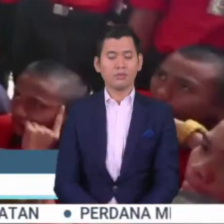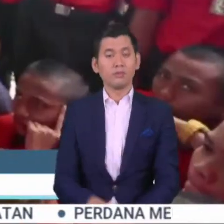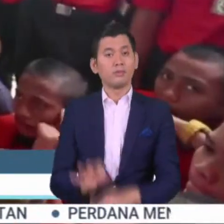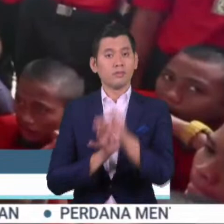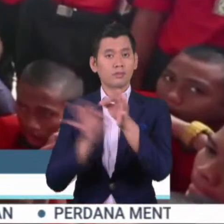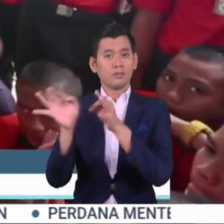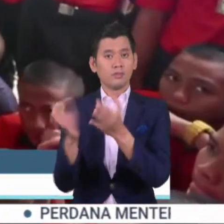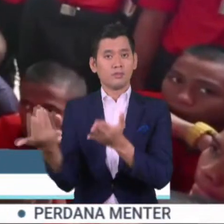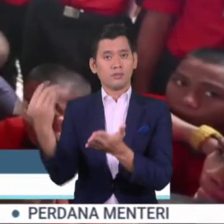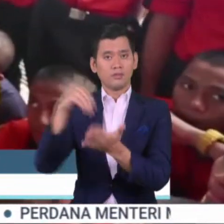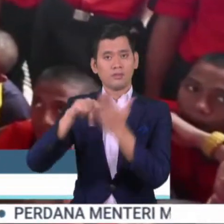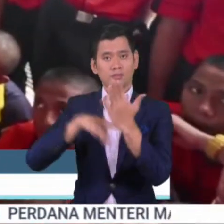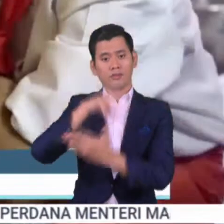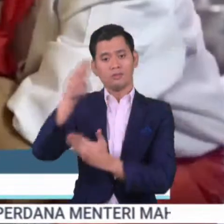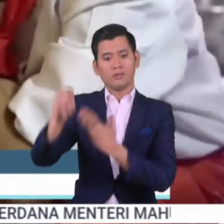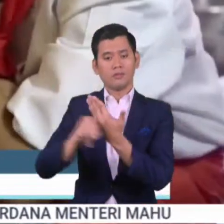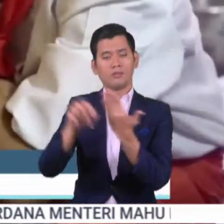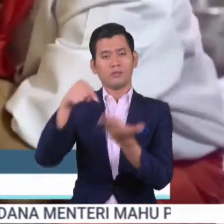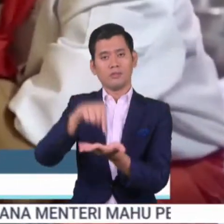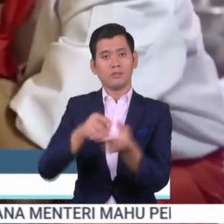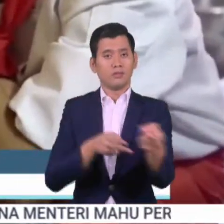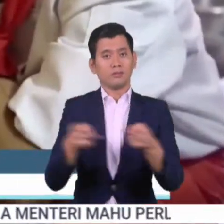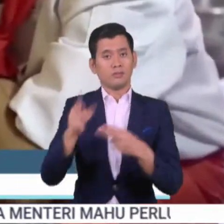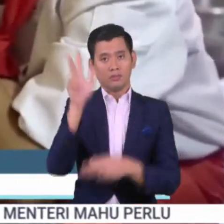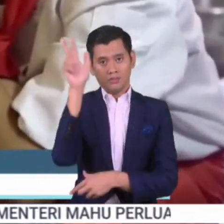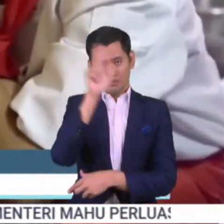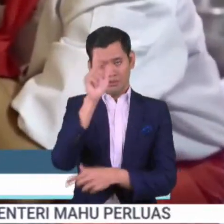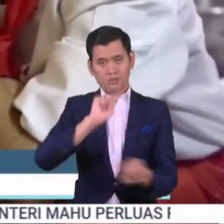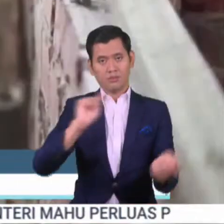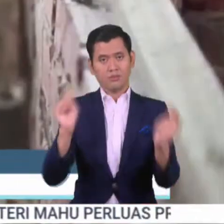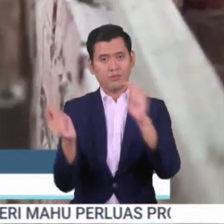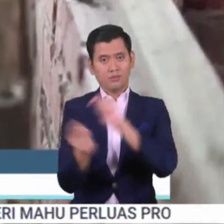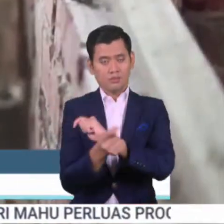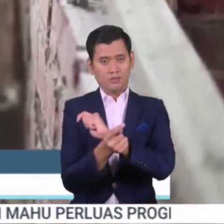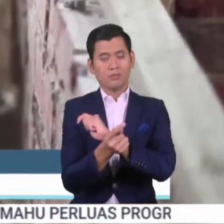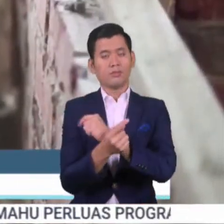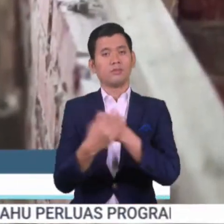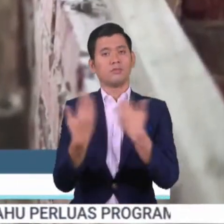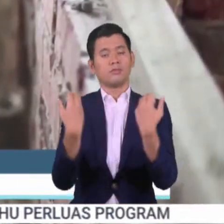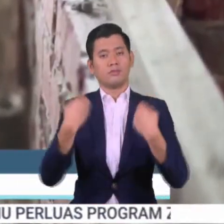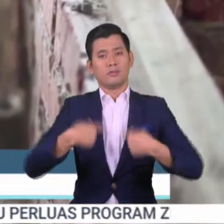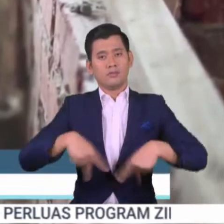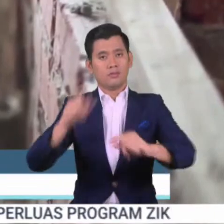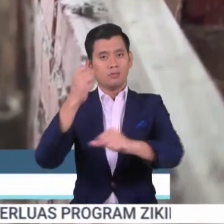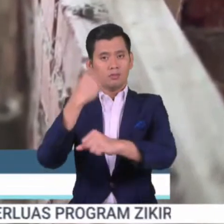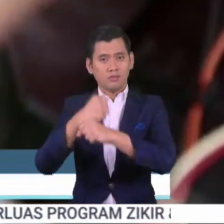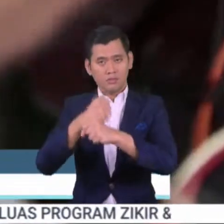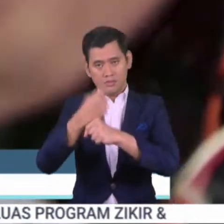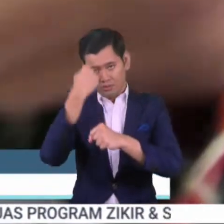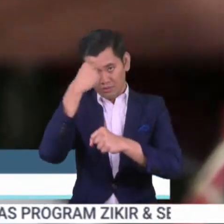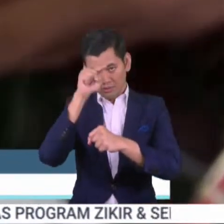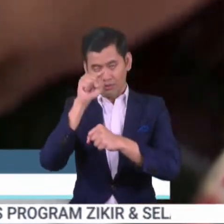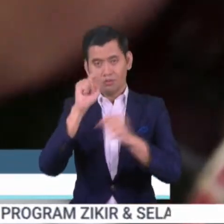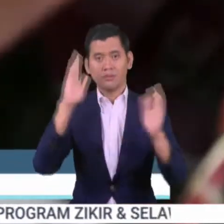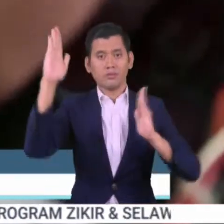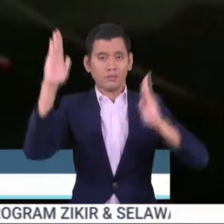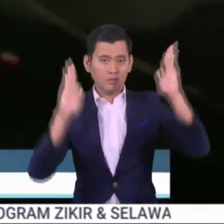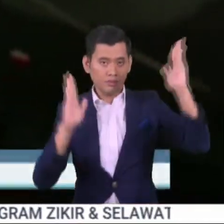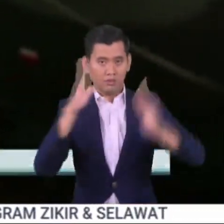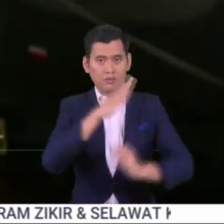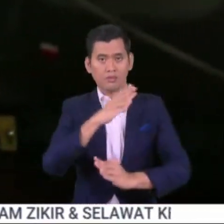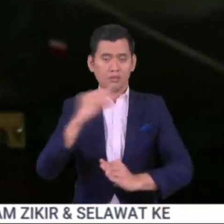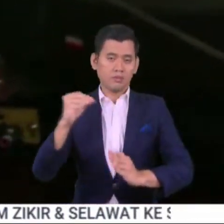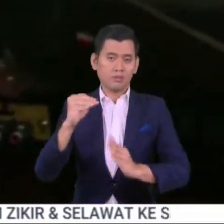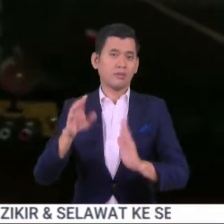Jelas beliau lagi, inisiatif tersebut merupakan usaha kerajaan untuk melaksana reformasi pasaran buruh dalam negara. Pada masa sama, menangani isu berbangkit